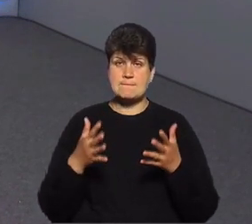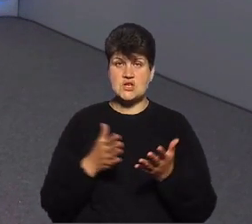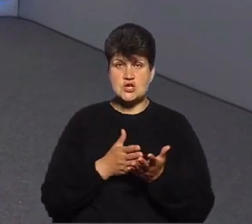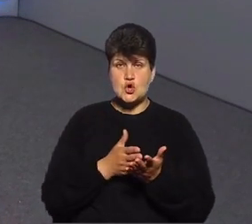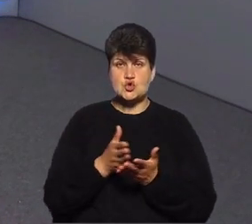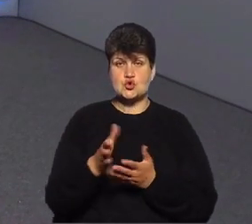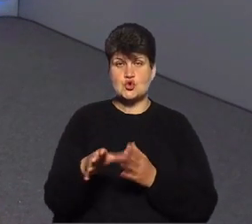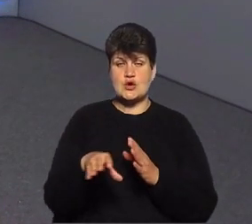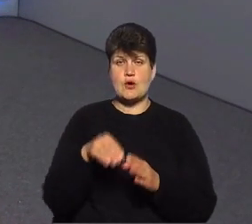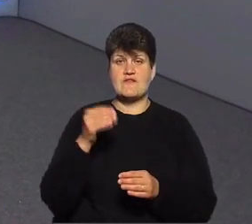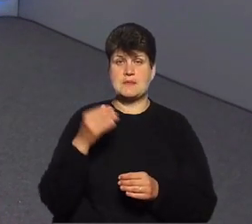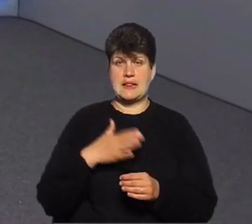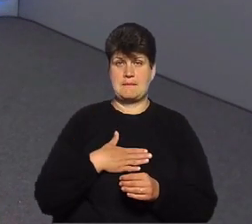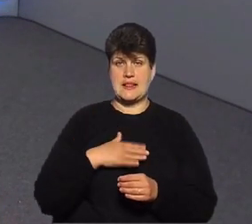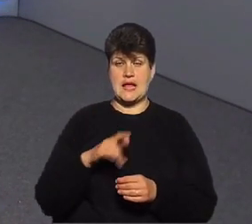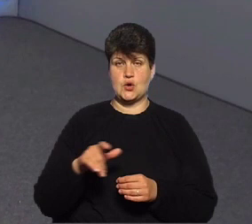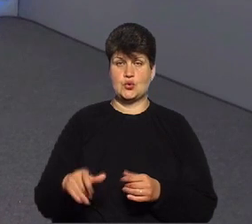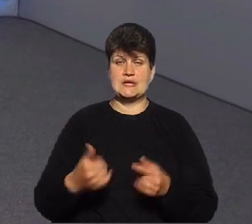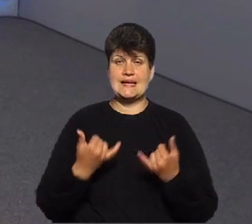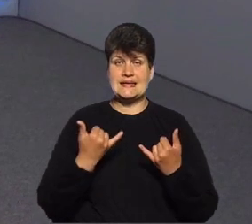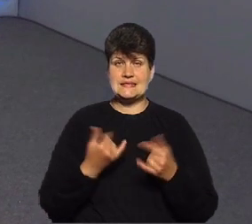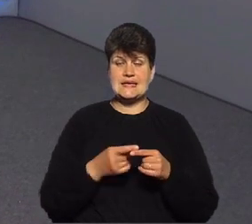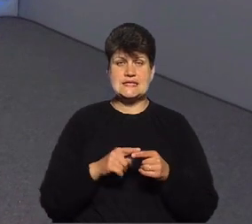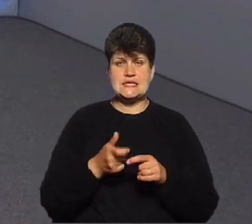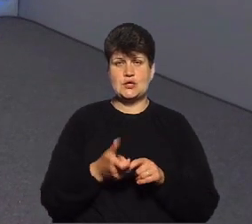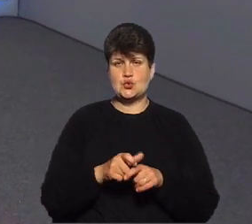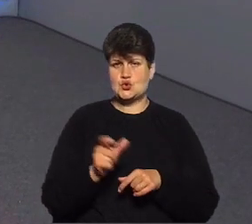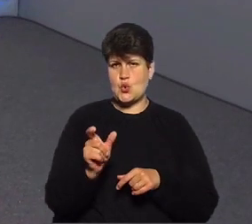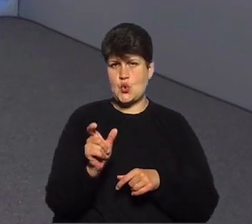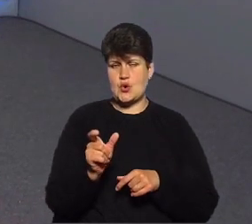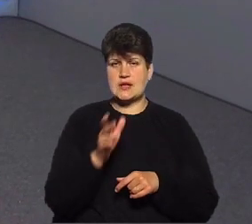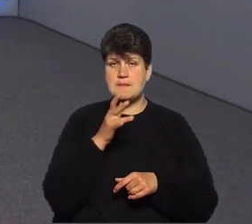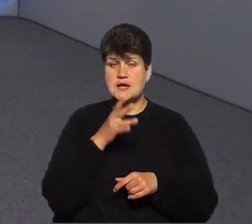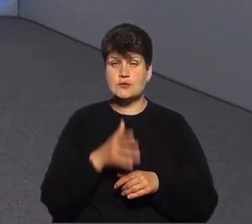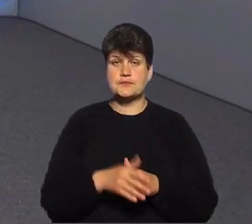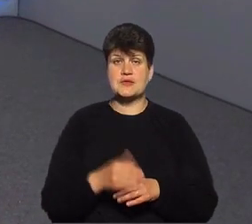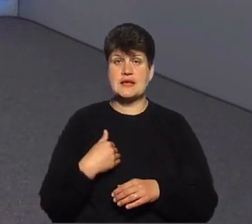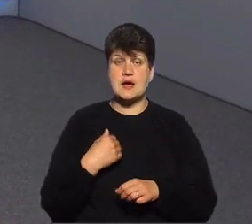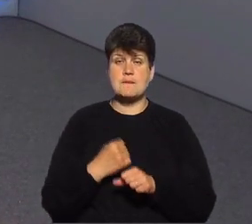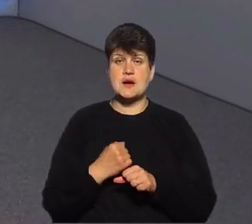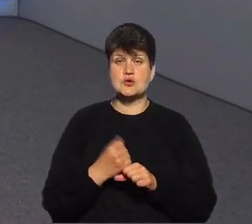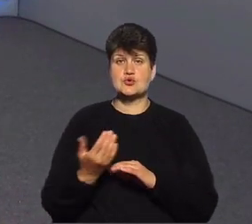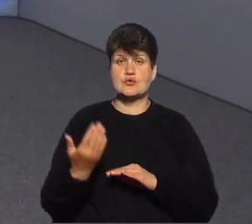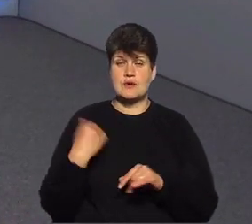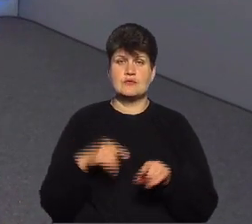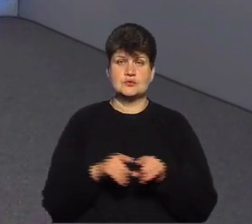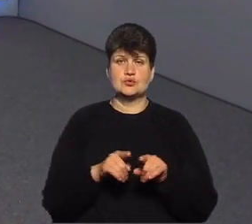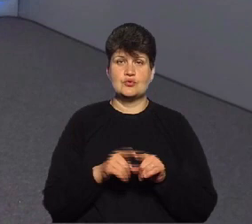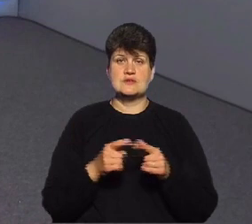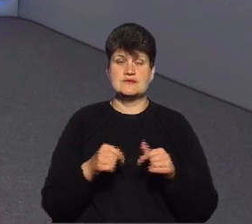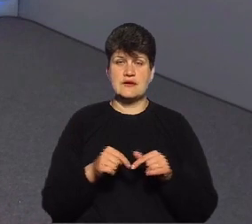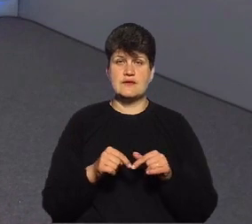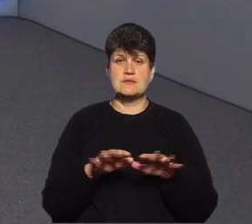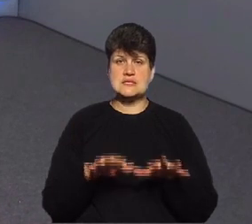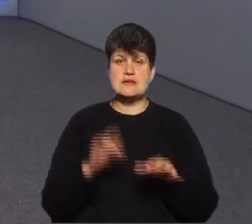люди. Але наразі це дуже короткий період. Ви на це і вчилися, так? Ну, так, я працював в схожій сфері з місцевого економічного розвитку,